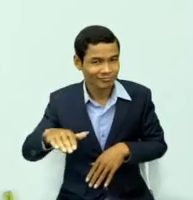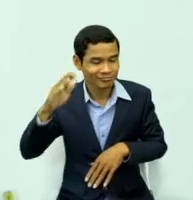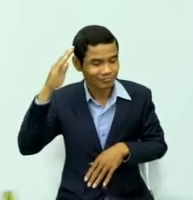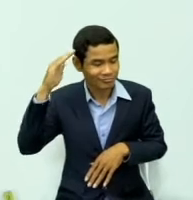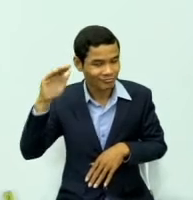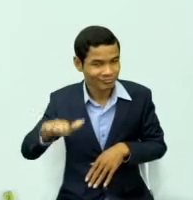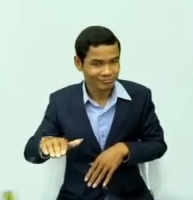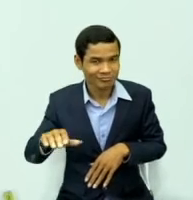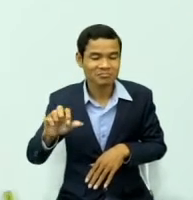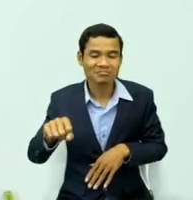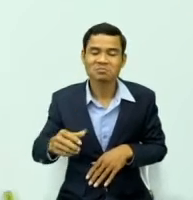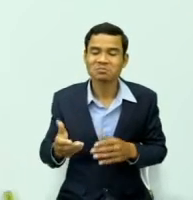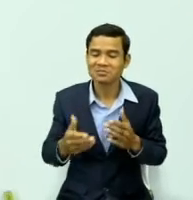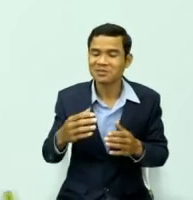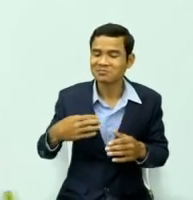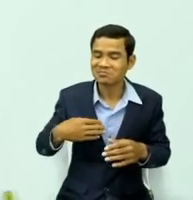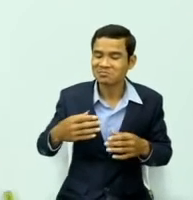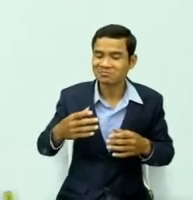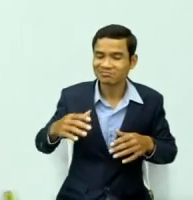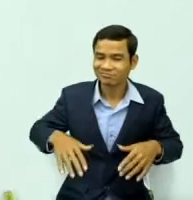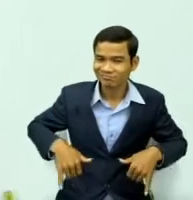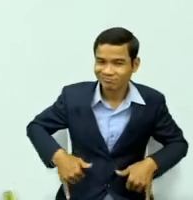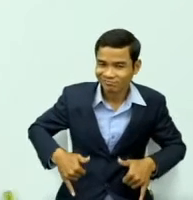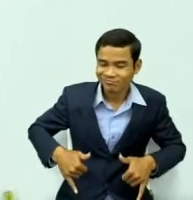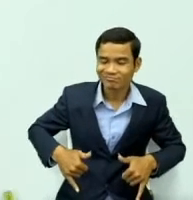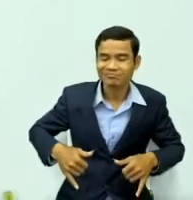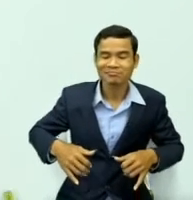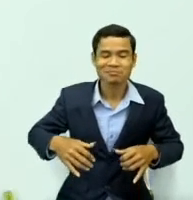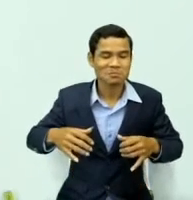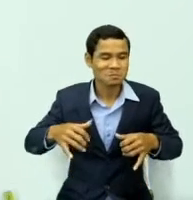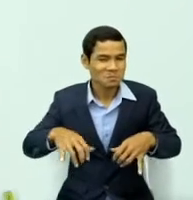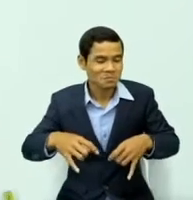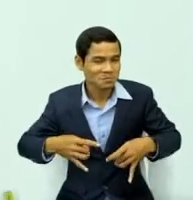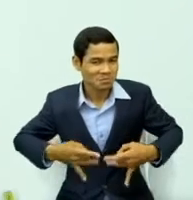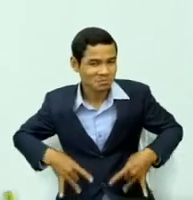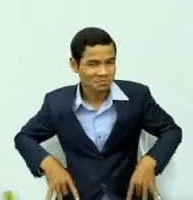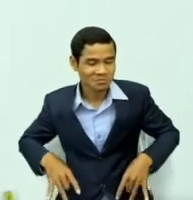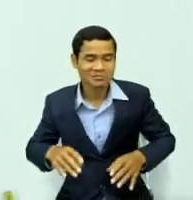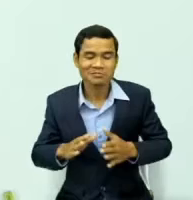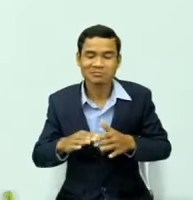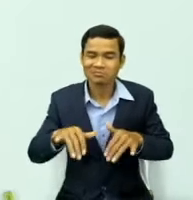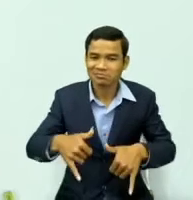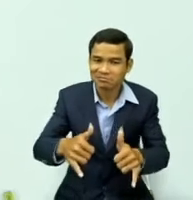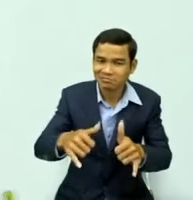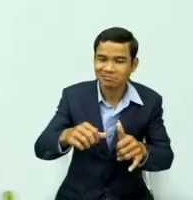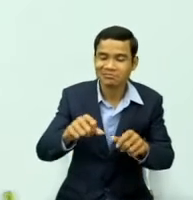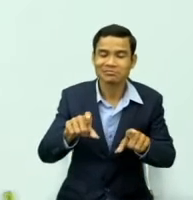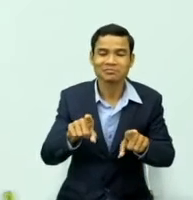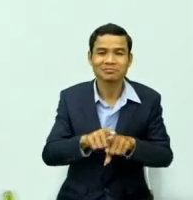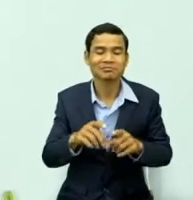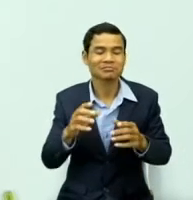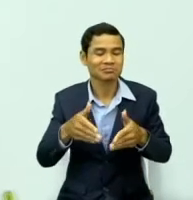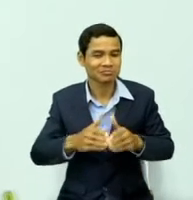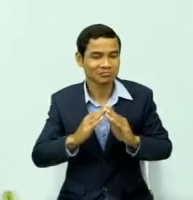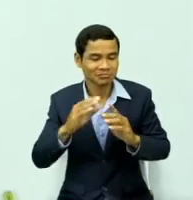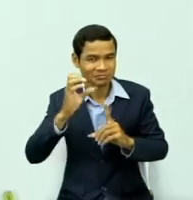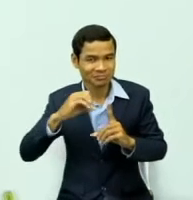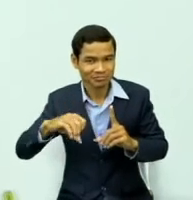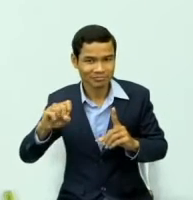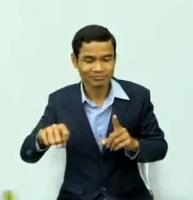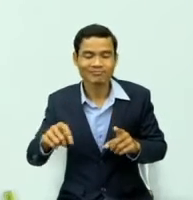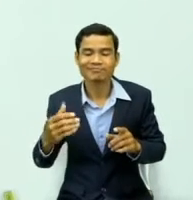chà pro trắng phải lành lên nè con chà định ní chứ bằng cách bán chỉ là bà thả